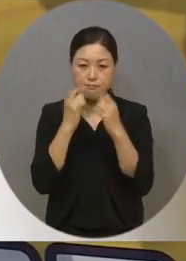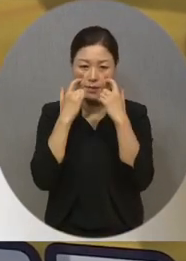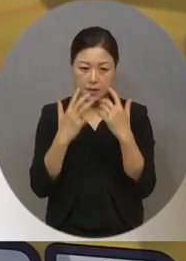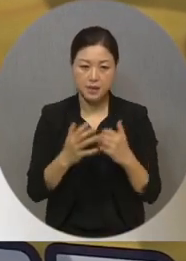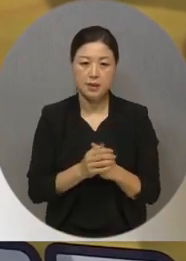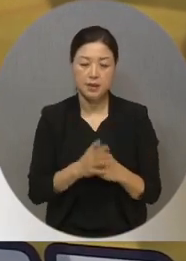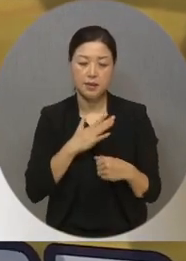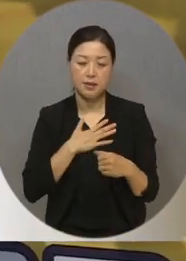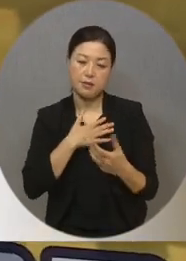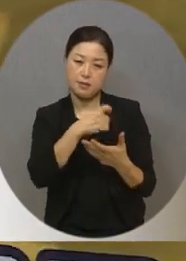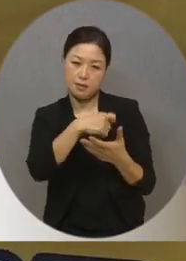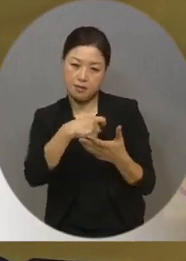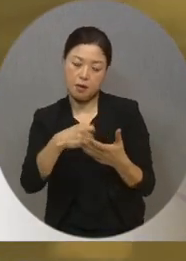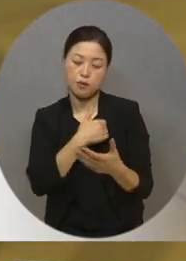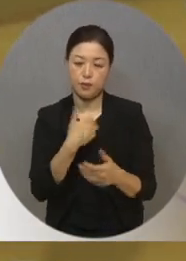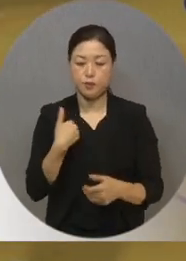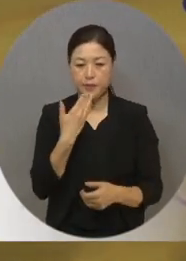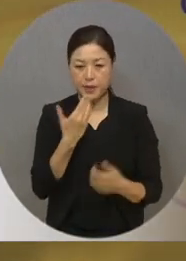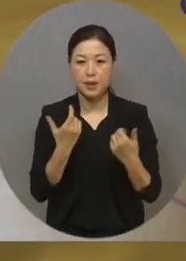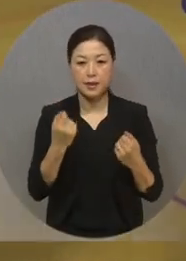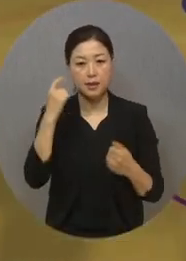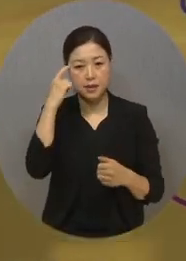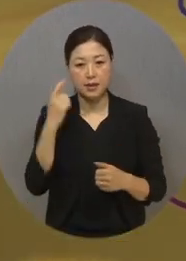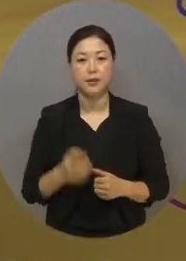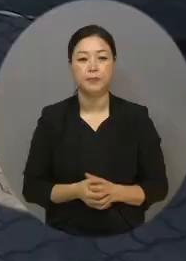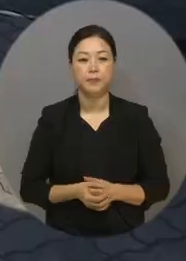거고 저희들은 서명하리라 생각하라고.